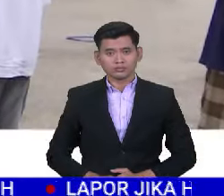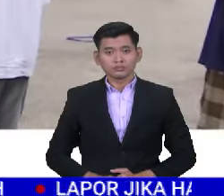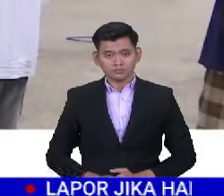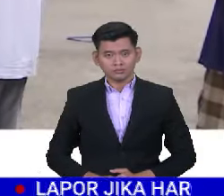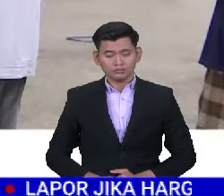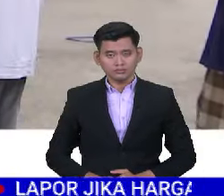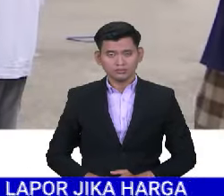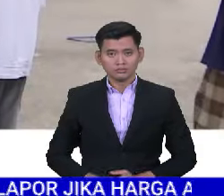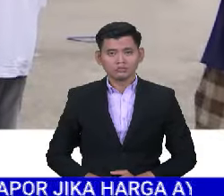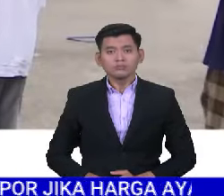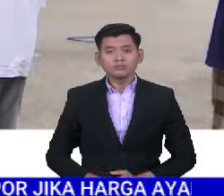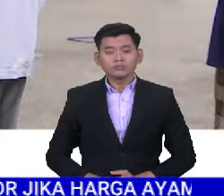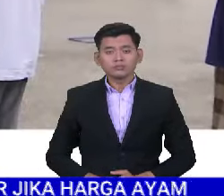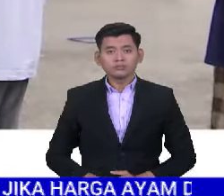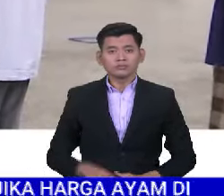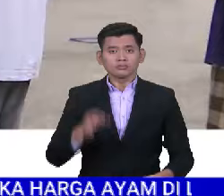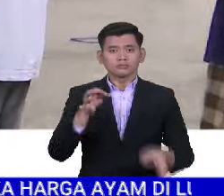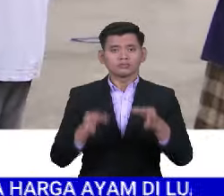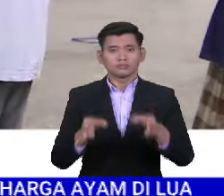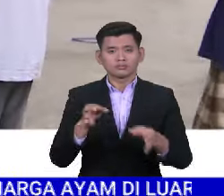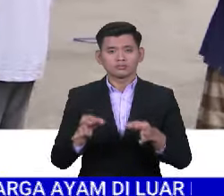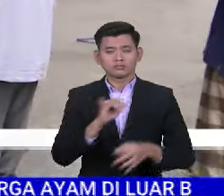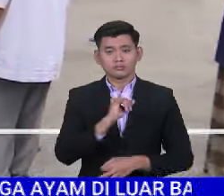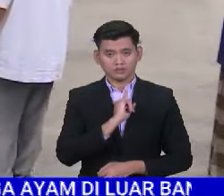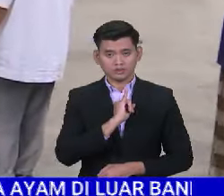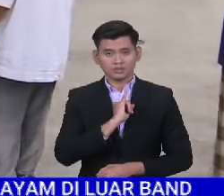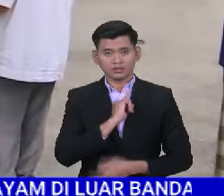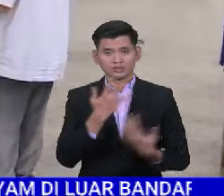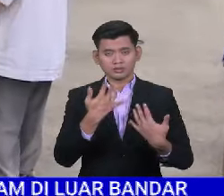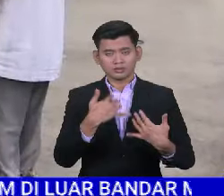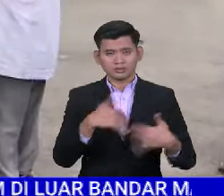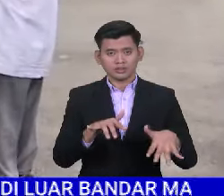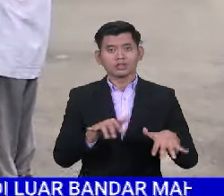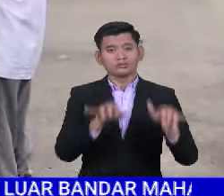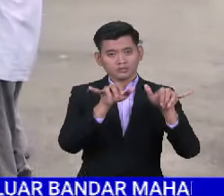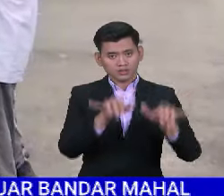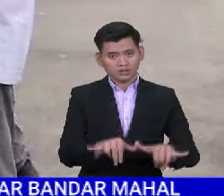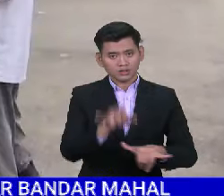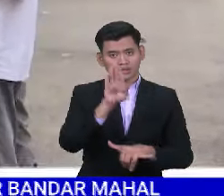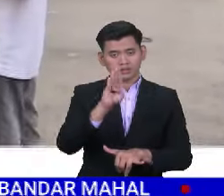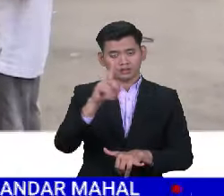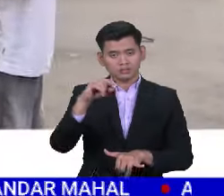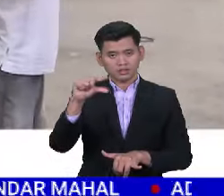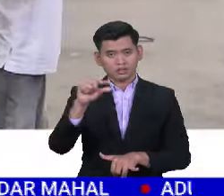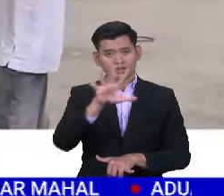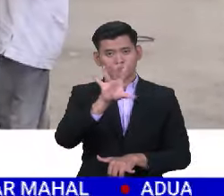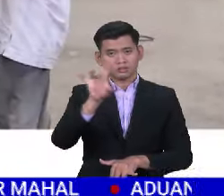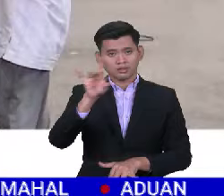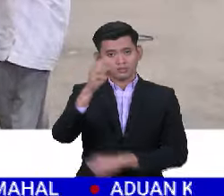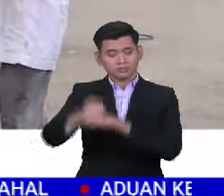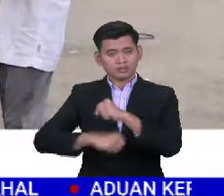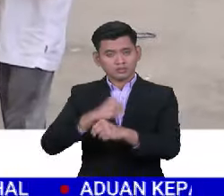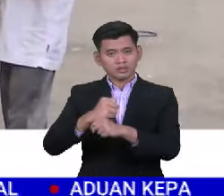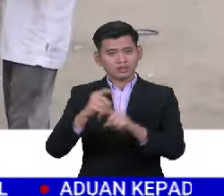Ya, kalau ikut dari saya duduk pun dah 58 tahun. Jadi sebelum ni pun ada banjir, taklah setara ni,